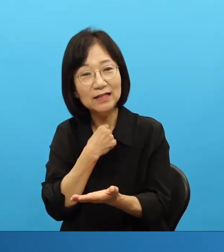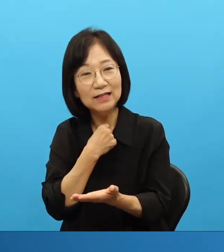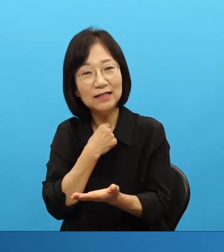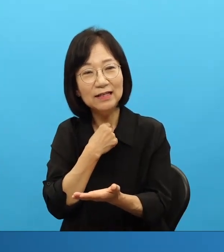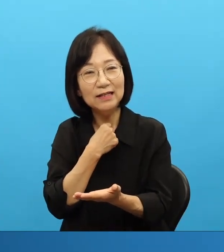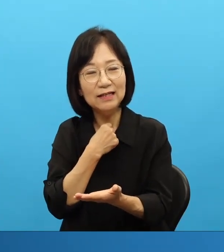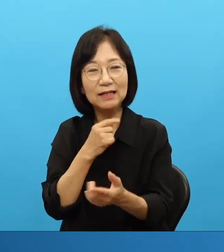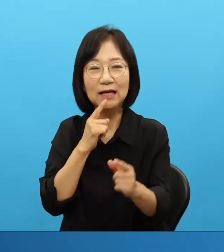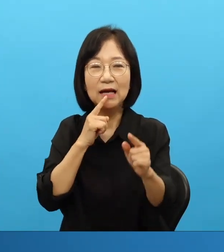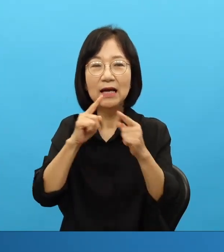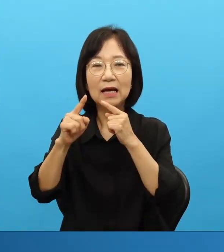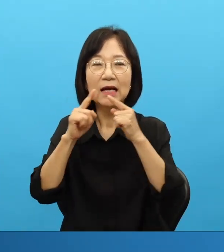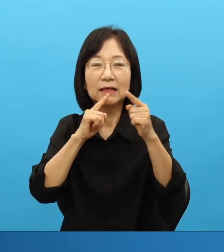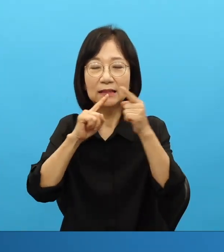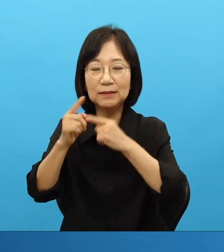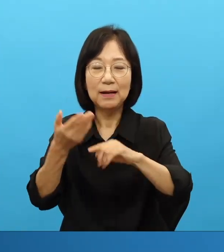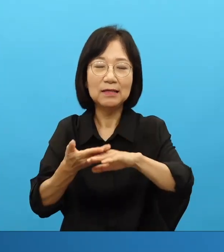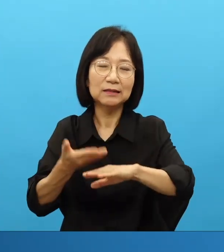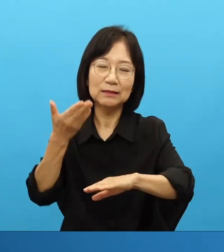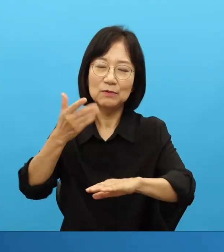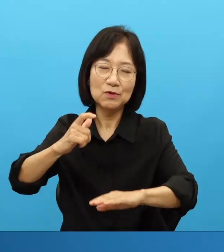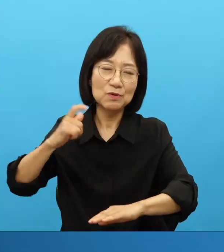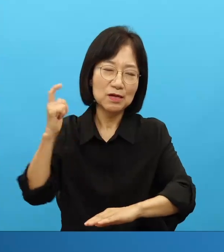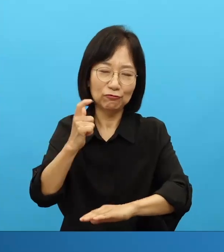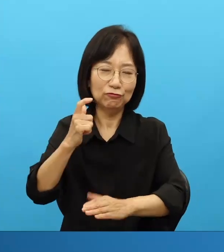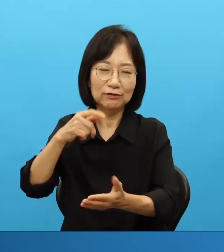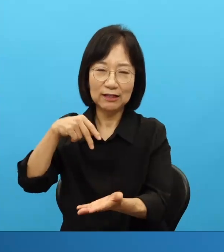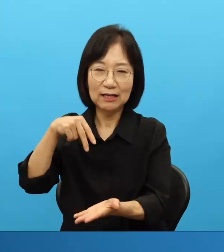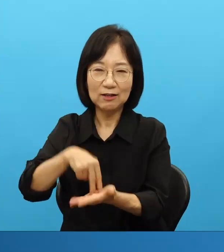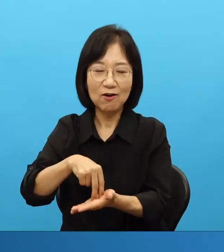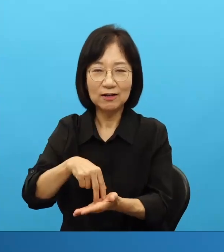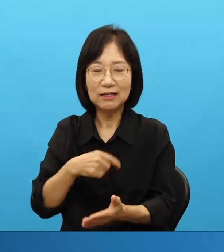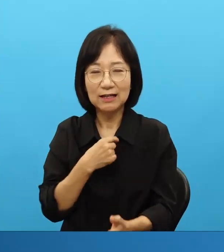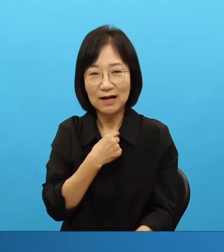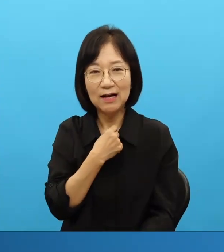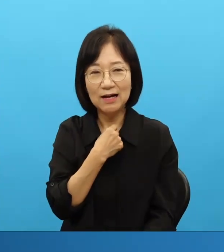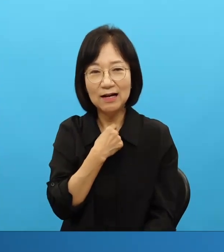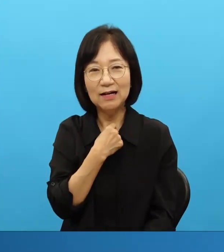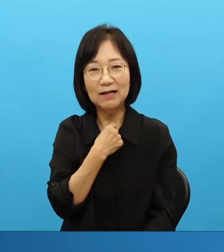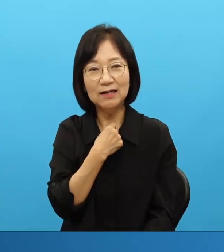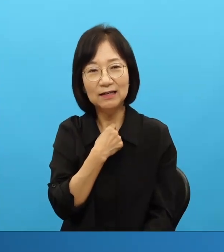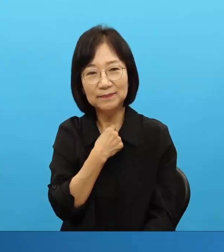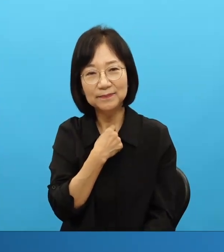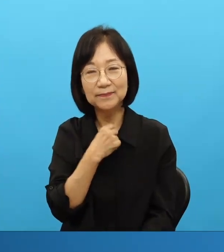서리 그 말씀 위에 굳게 서리라.